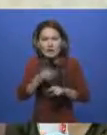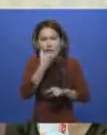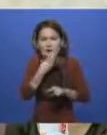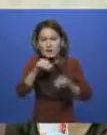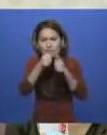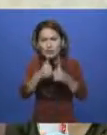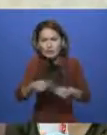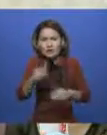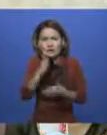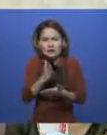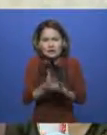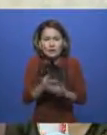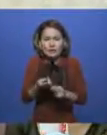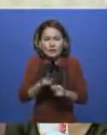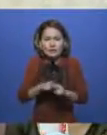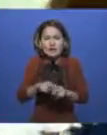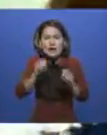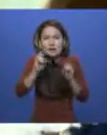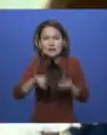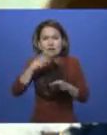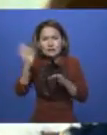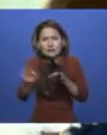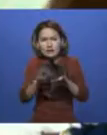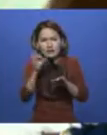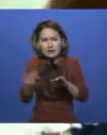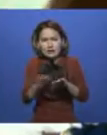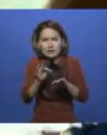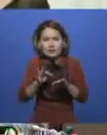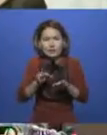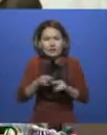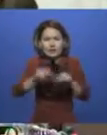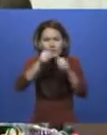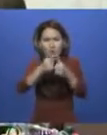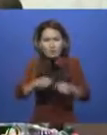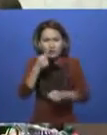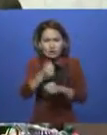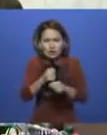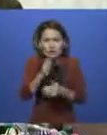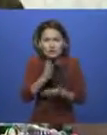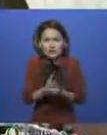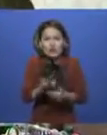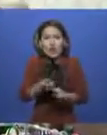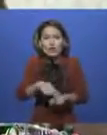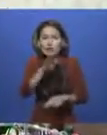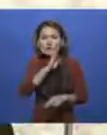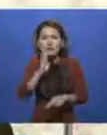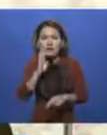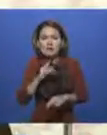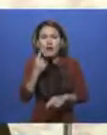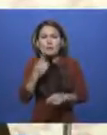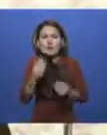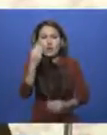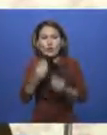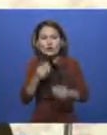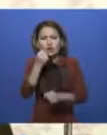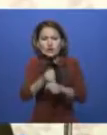Яғни меринос қойының жүнін арнайы инемен нығыздау арқылы мүсін жасалады. Нұргүл Жамалова бір ойыншықты жасау үшін апта бойы еңбектенген.